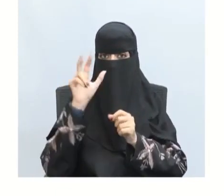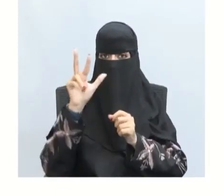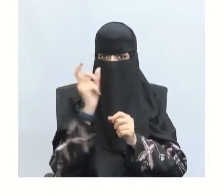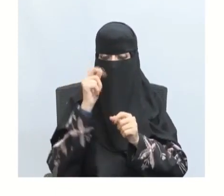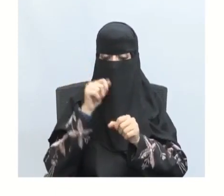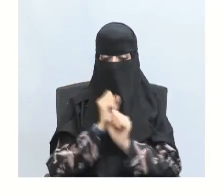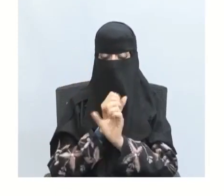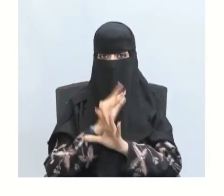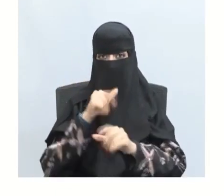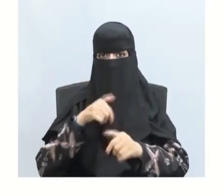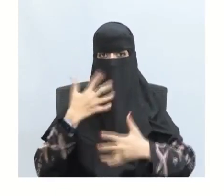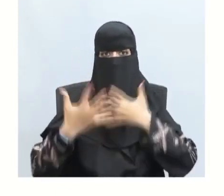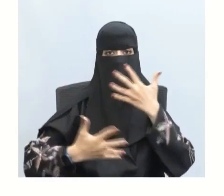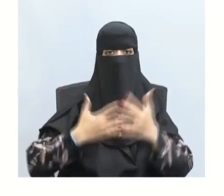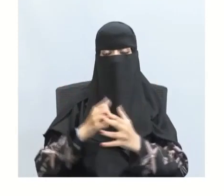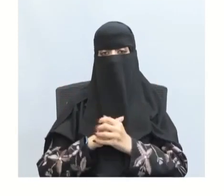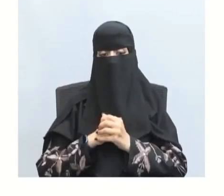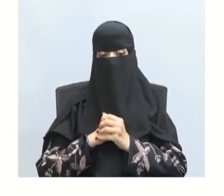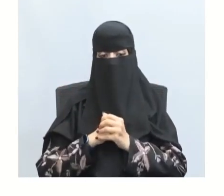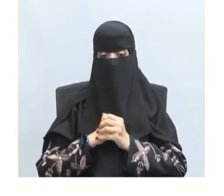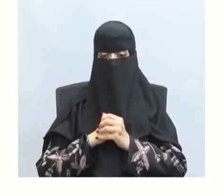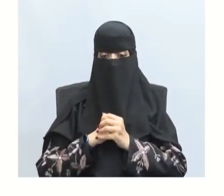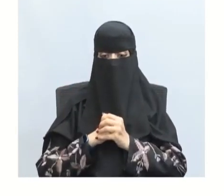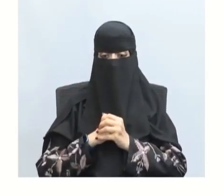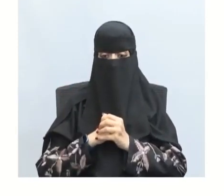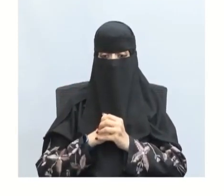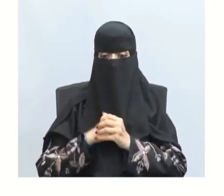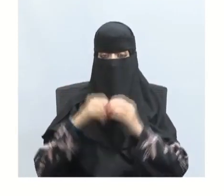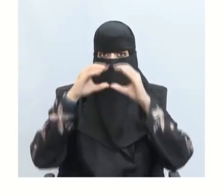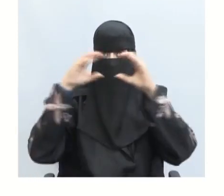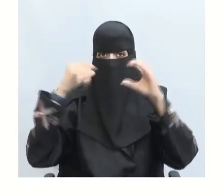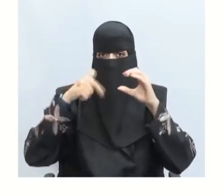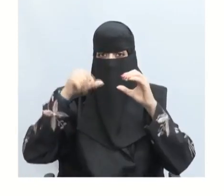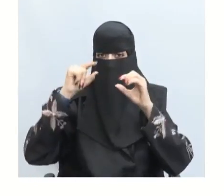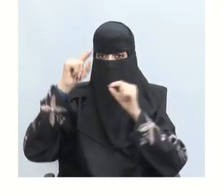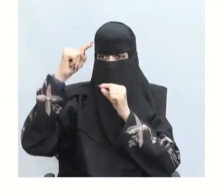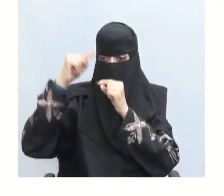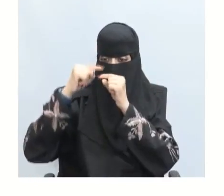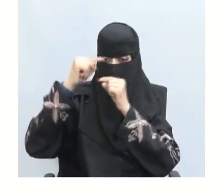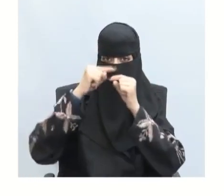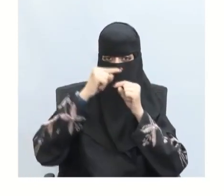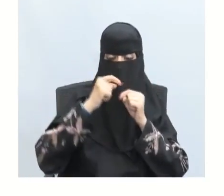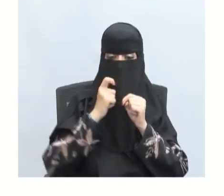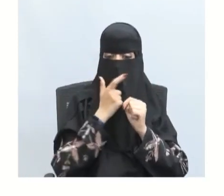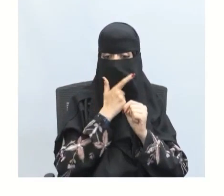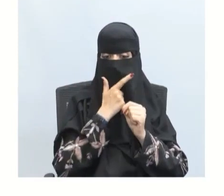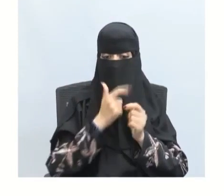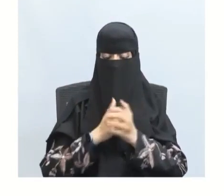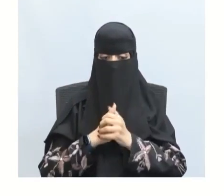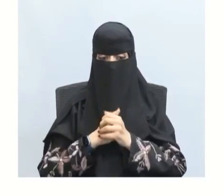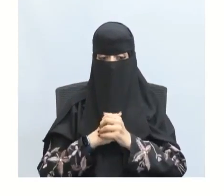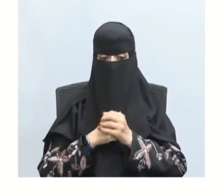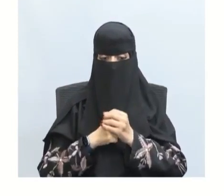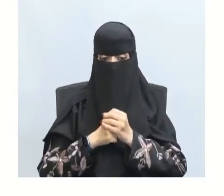النووي واطلاق الطاقه اما المنطقه الاخرى او بما